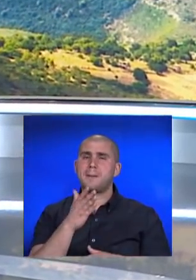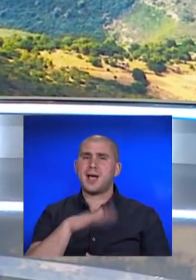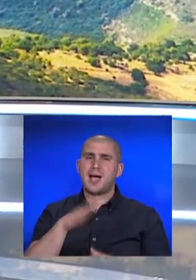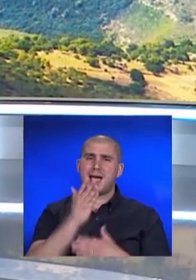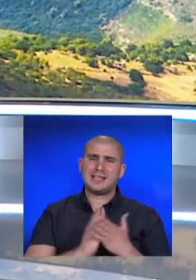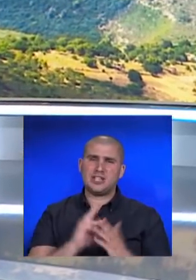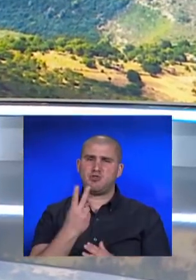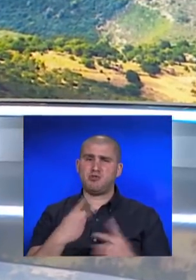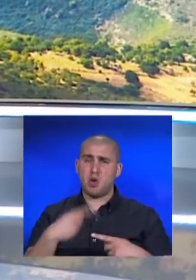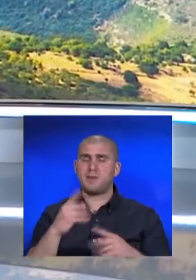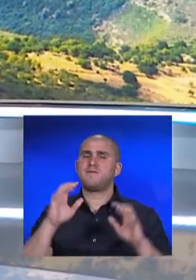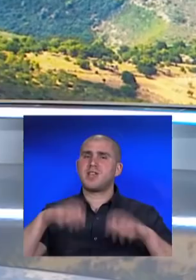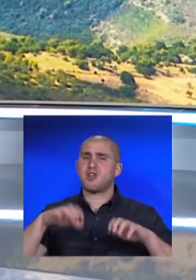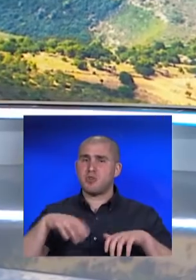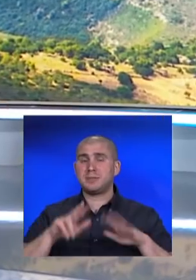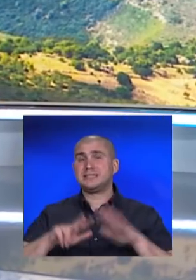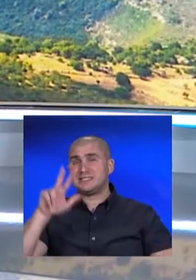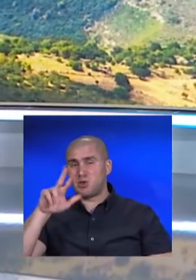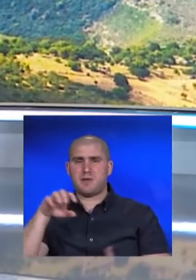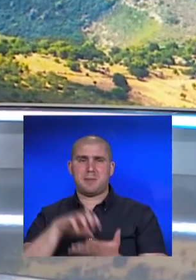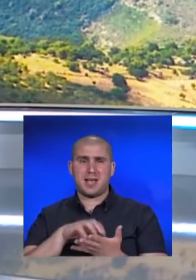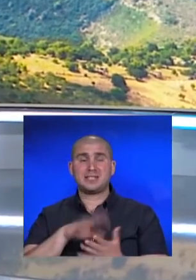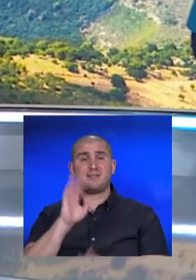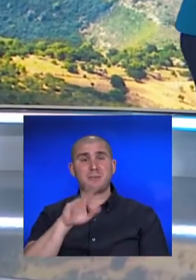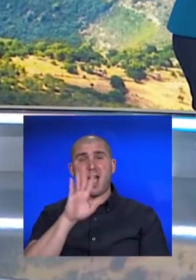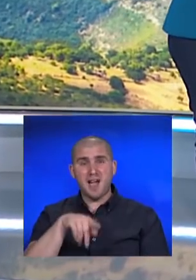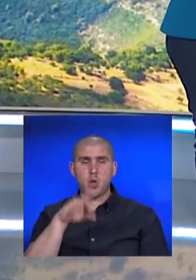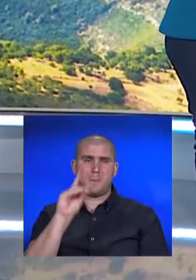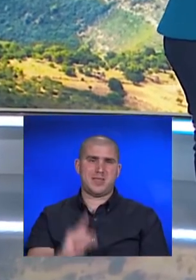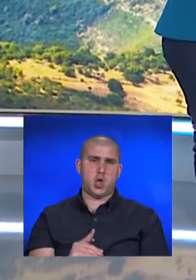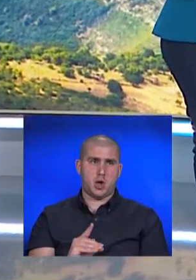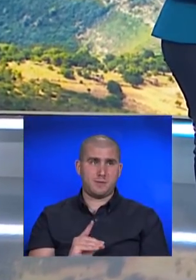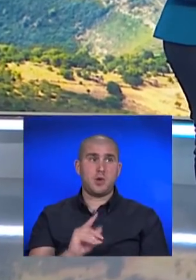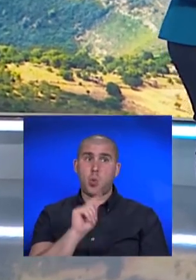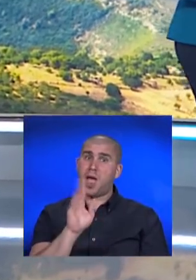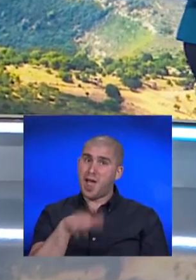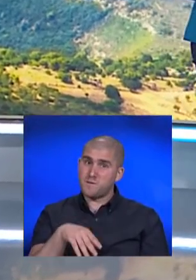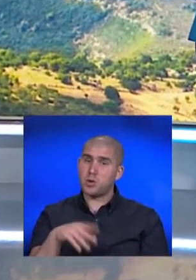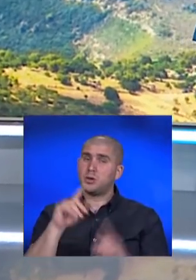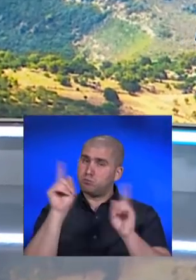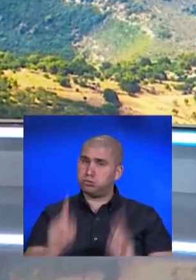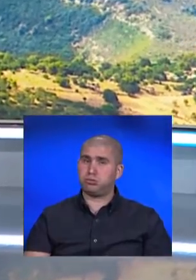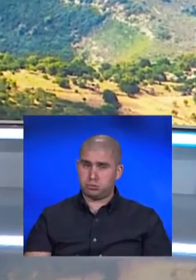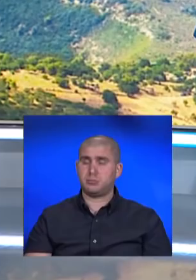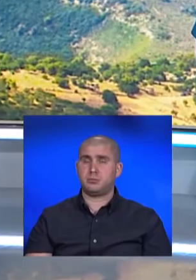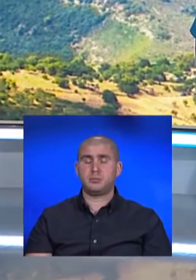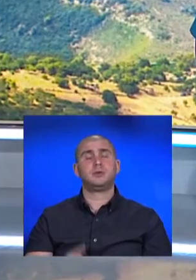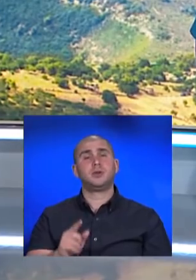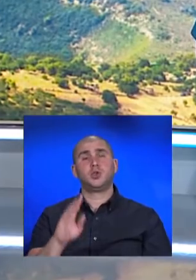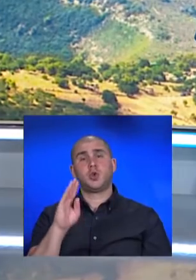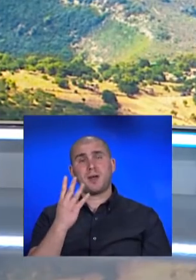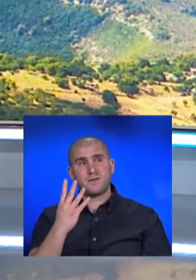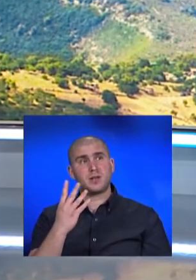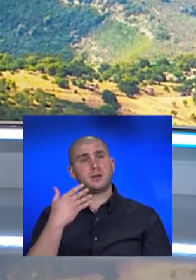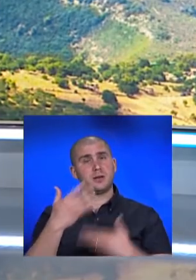לרדת גשם. בצפון הארץ, במרכזה, יכול להגיע אפילו לדרום, יכול להיות אפילו מלווה בסופות רעמים וברקים. יום רביעי במהלך היום